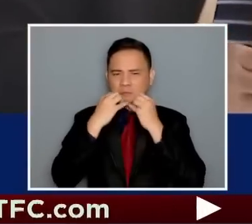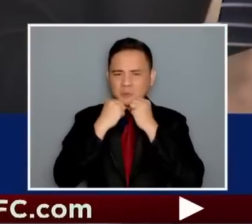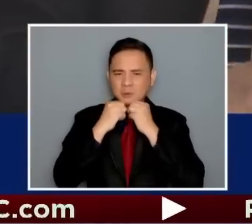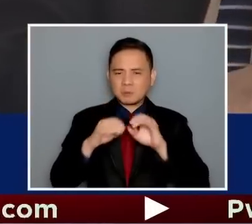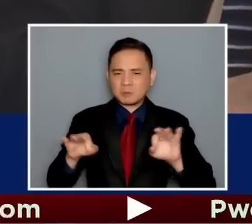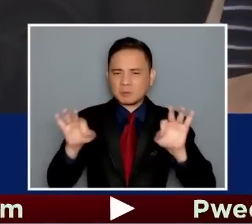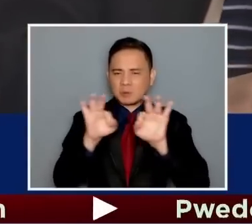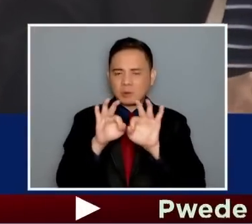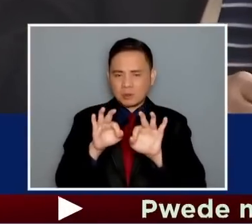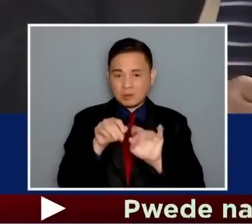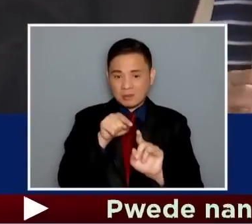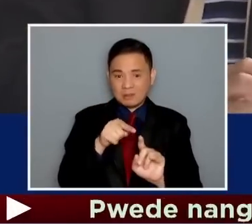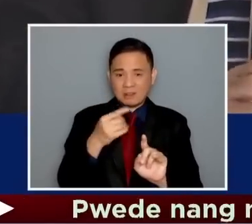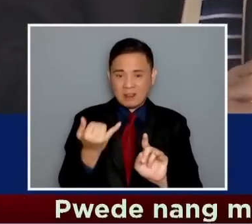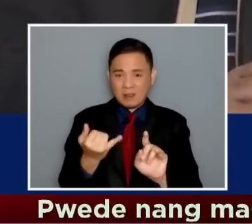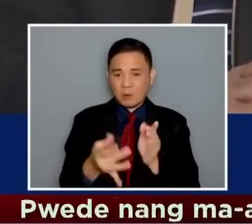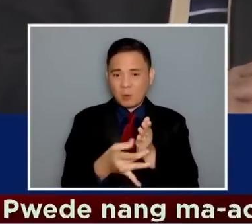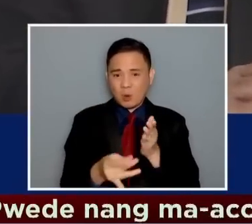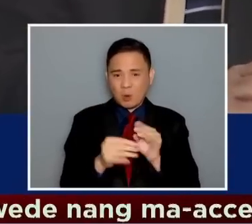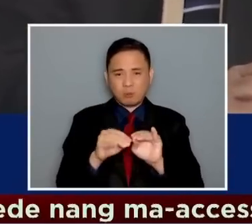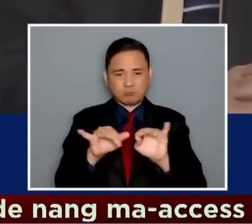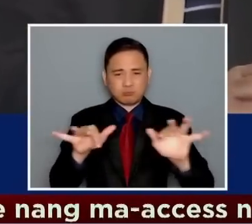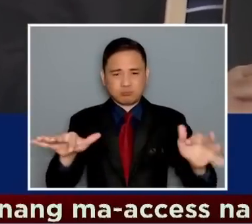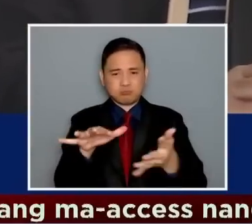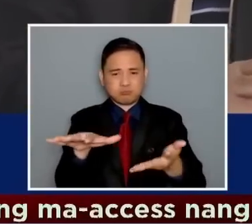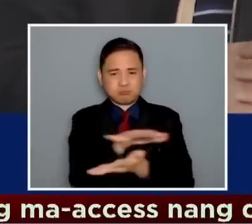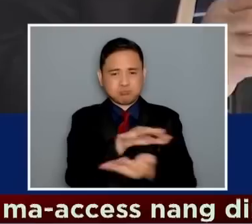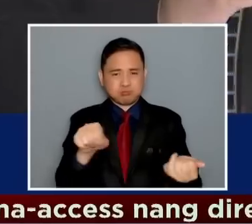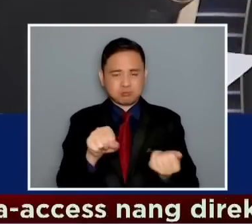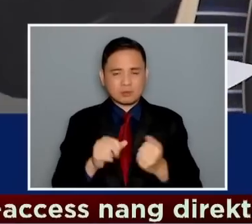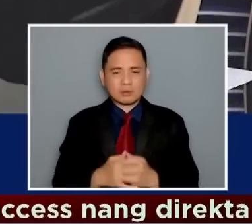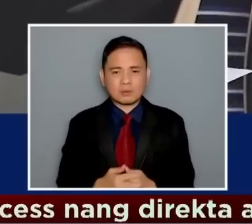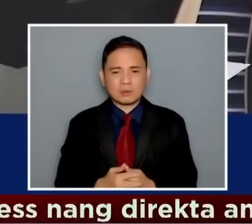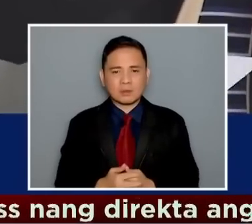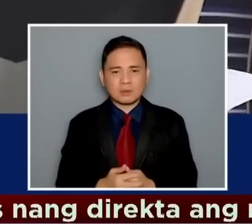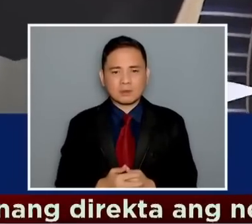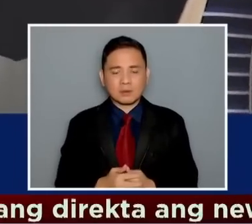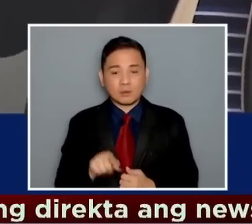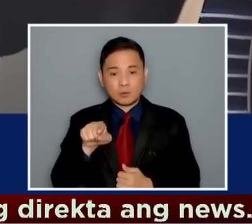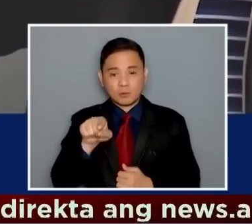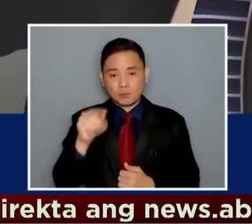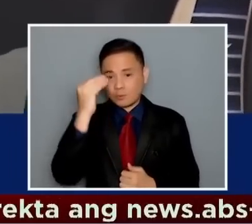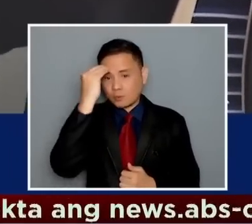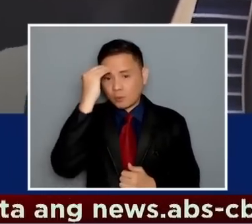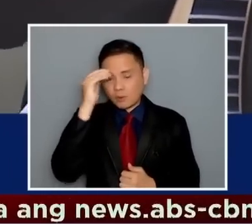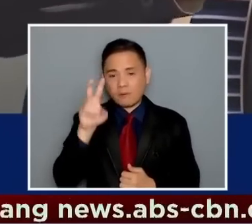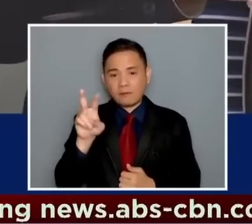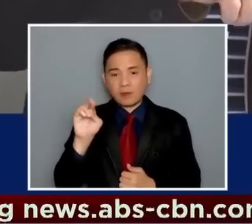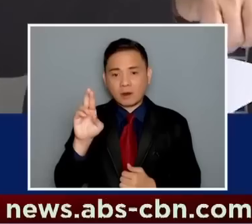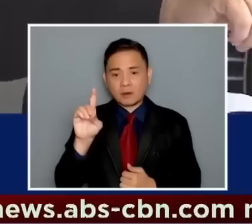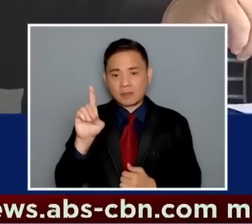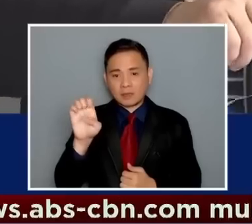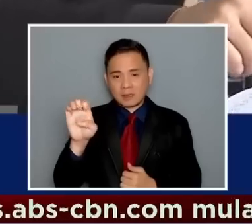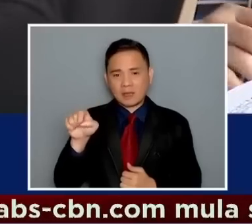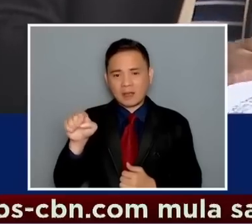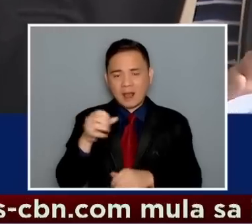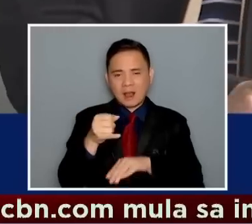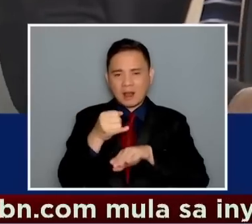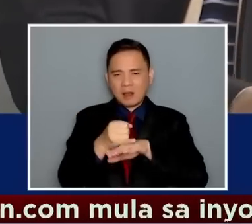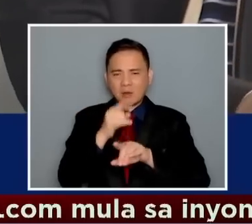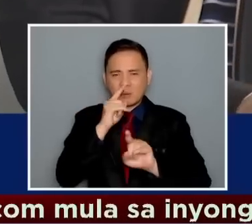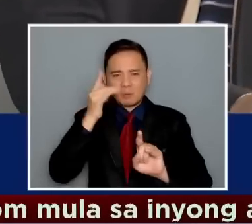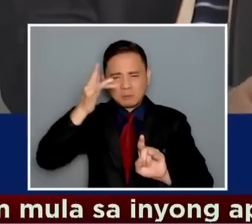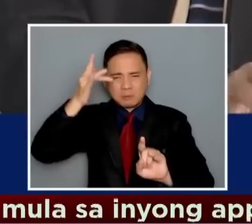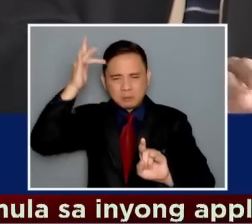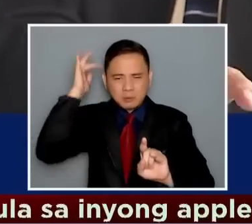damage, which is being damaged right now by this oil spill. Alam niyo naman, ang Verde Island Passage is one of the most sensitive environmental